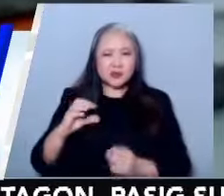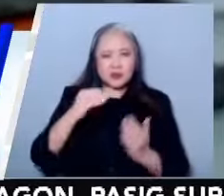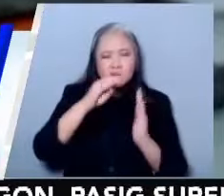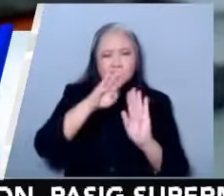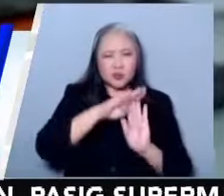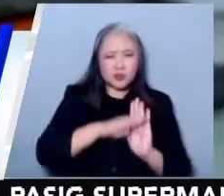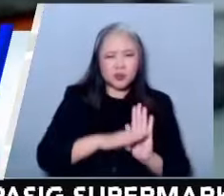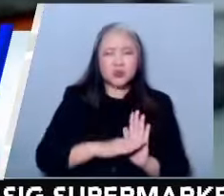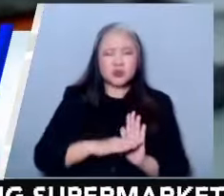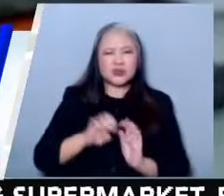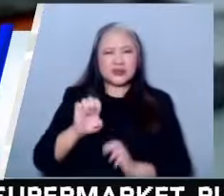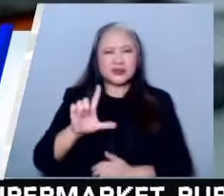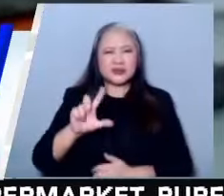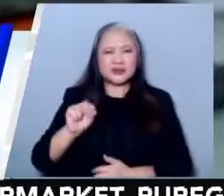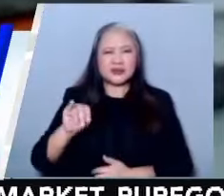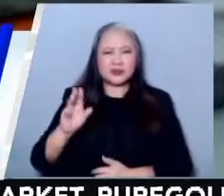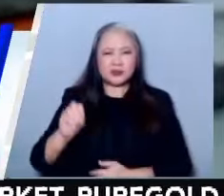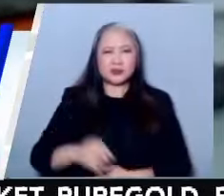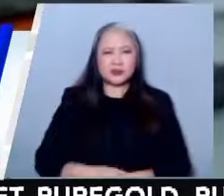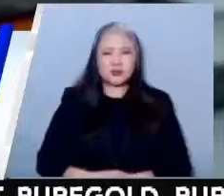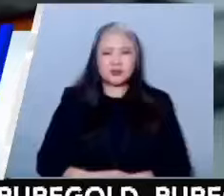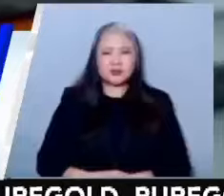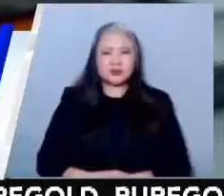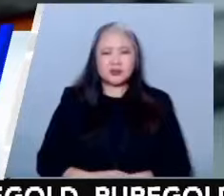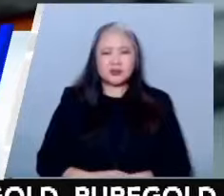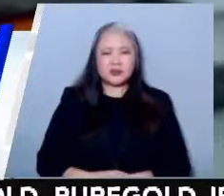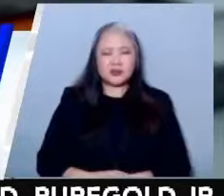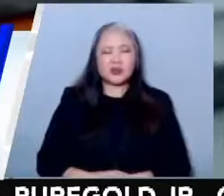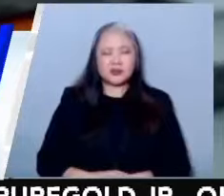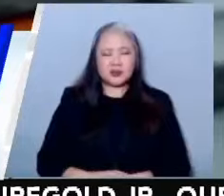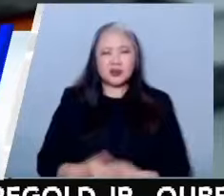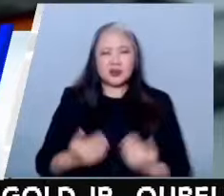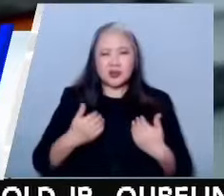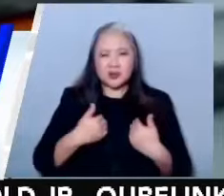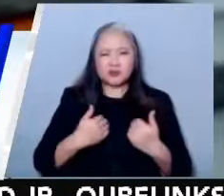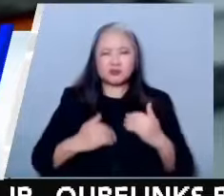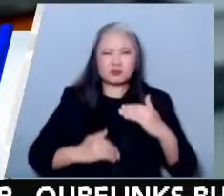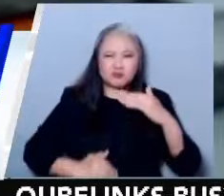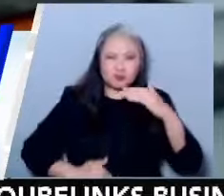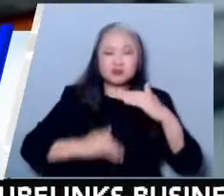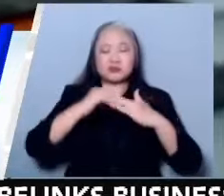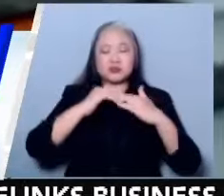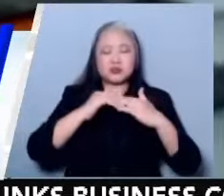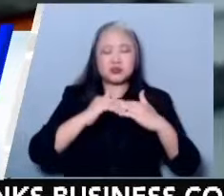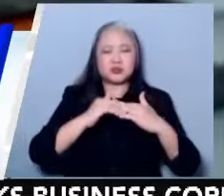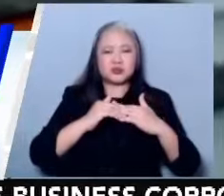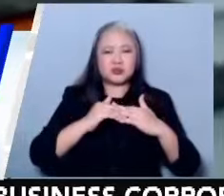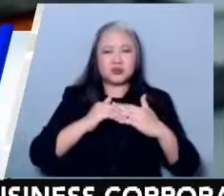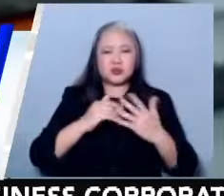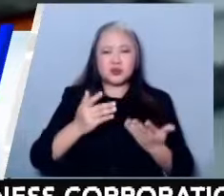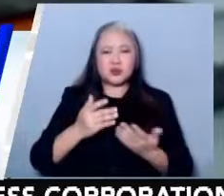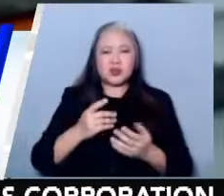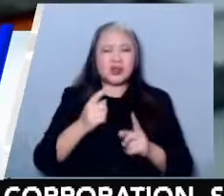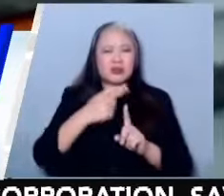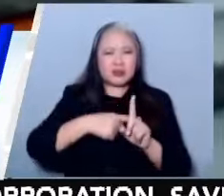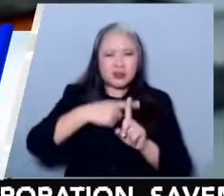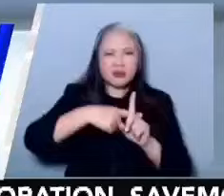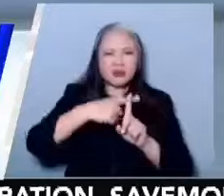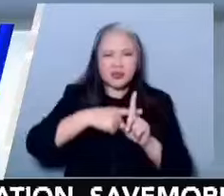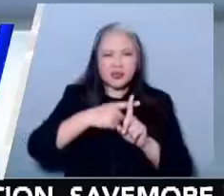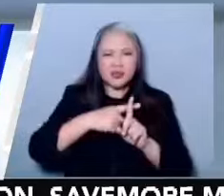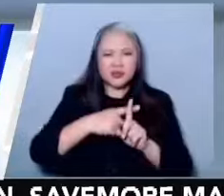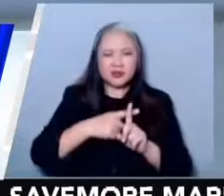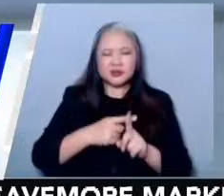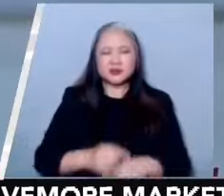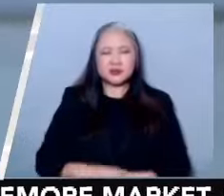then na-breach pa or nasusurpass pa yung mga temperatura during that strong El Nino episodes.